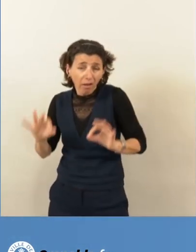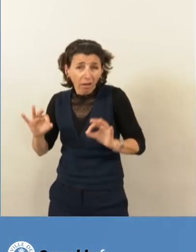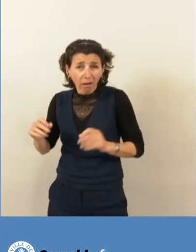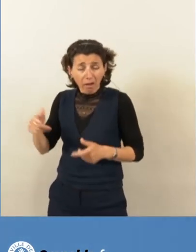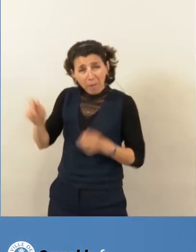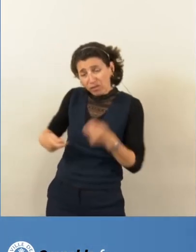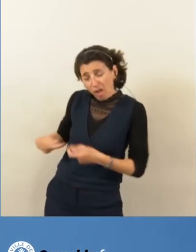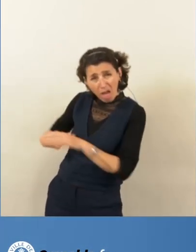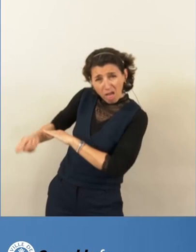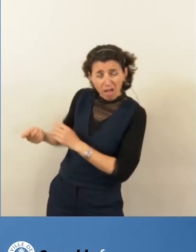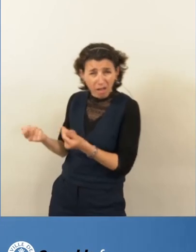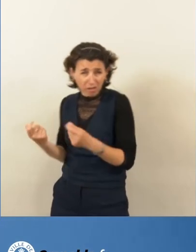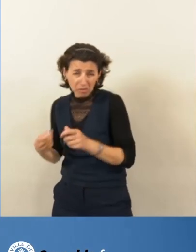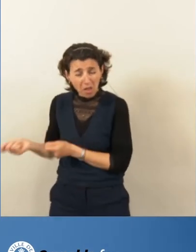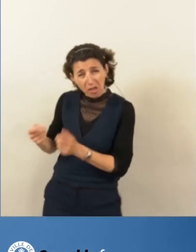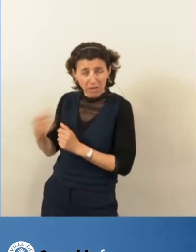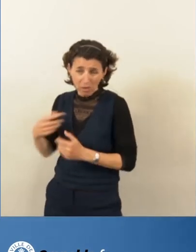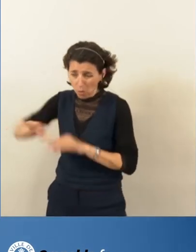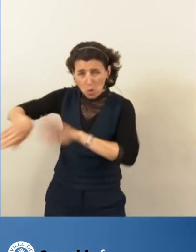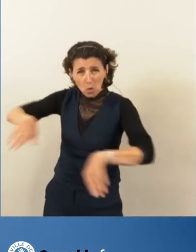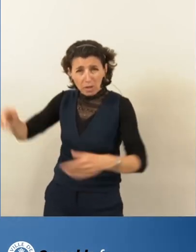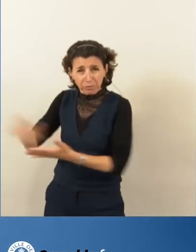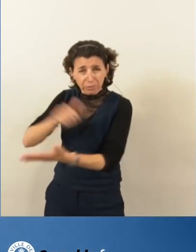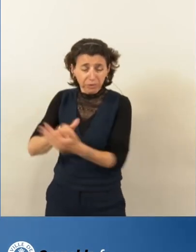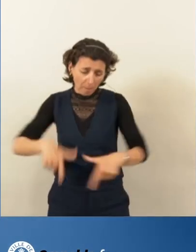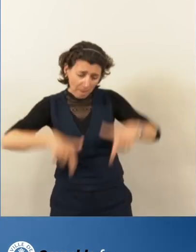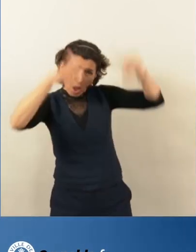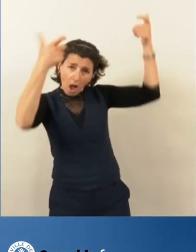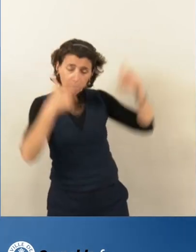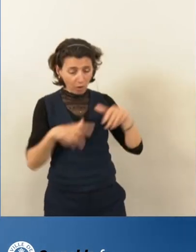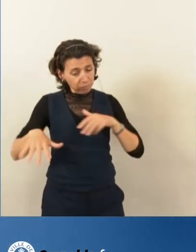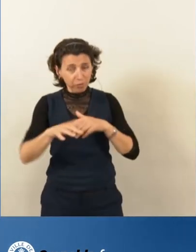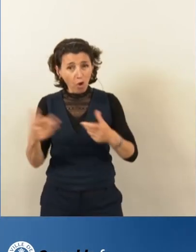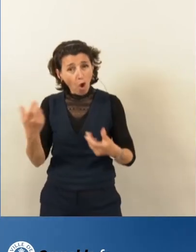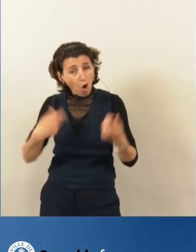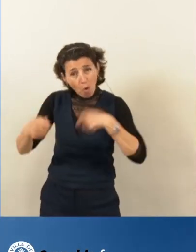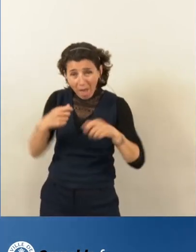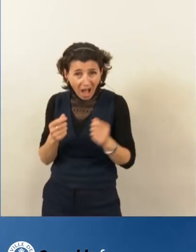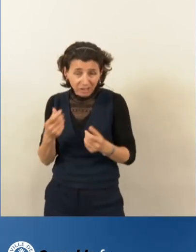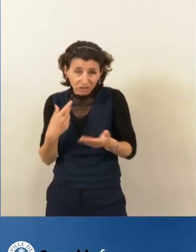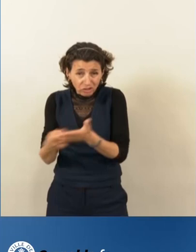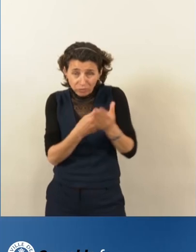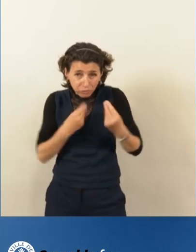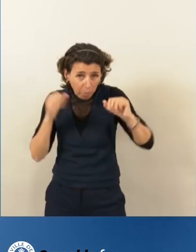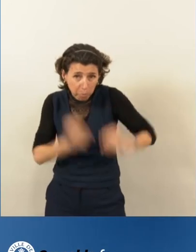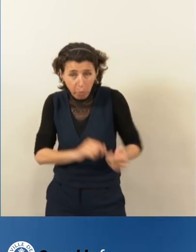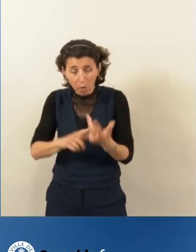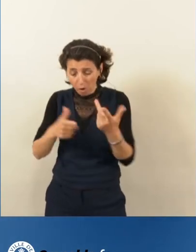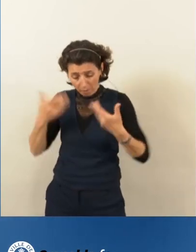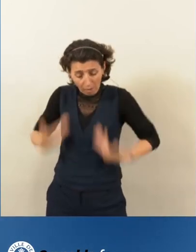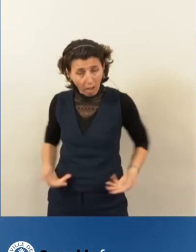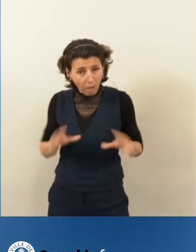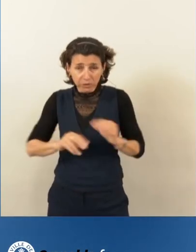retrouver des commerces de proximité au pied de leurs habitations veulent qu'on les considère faisant partie d'un tout grenoblois